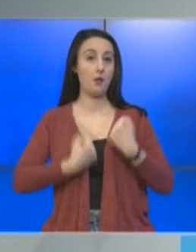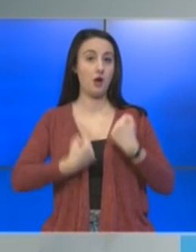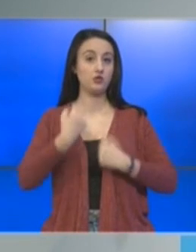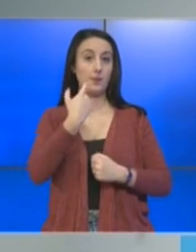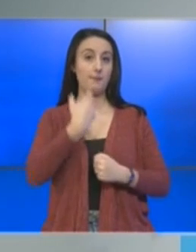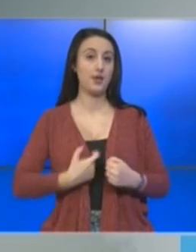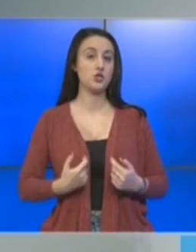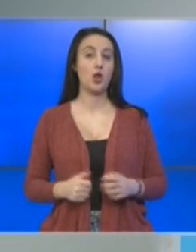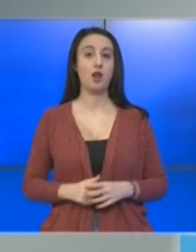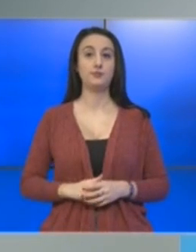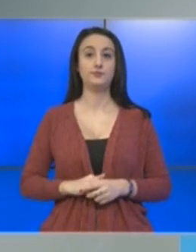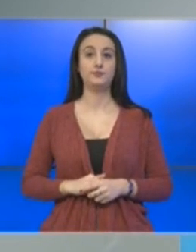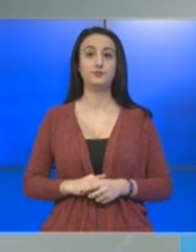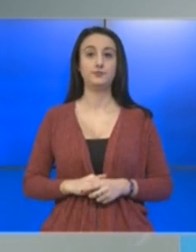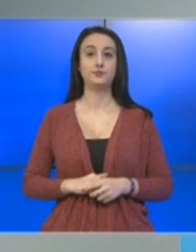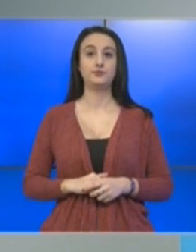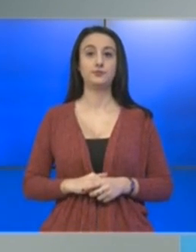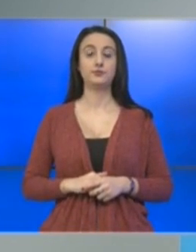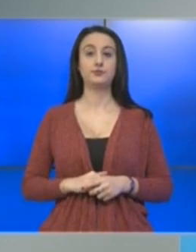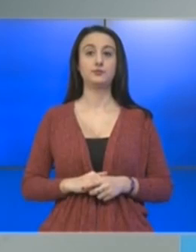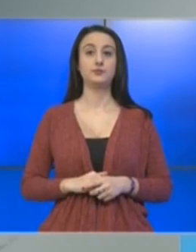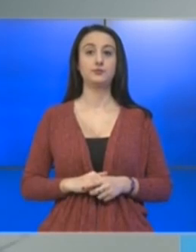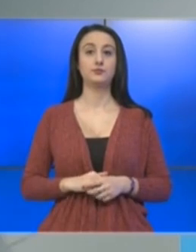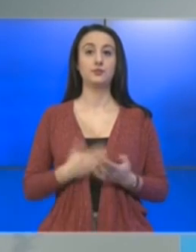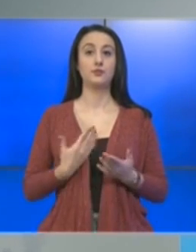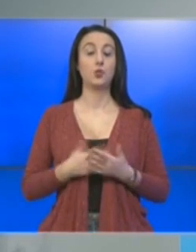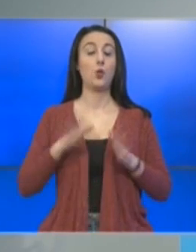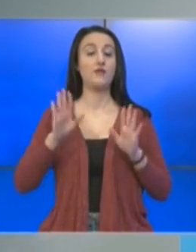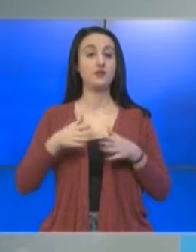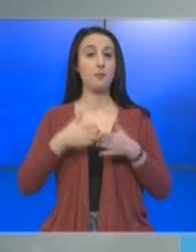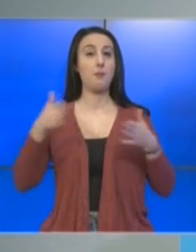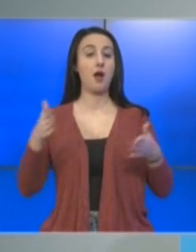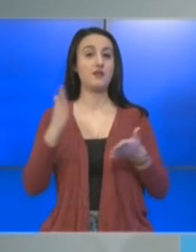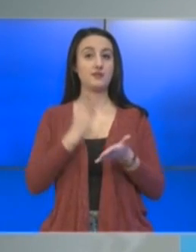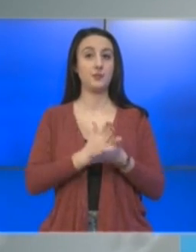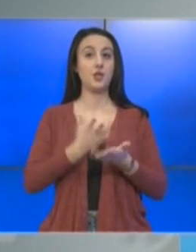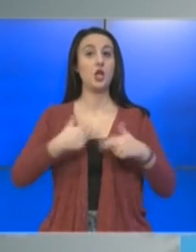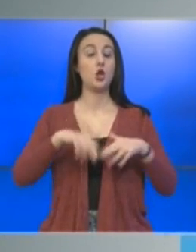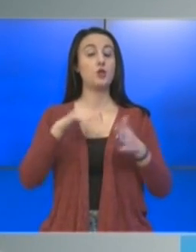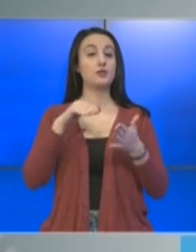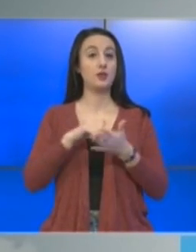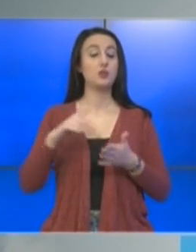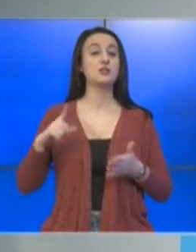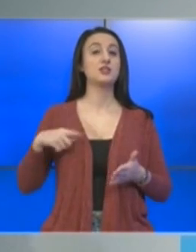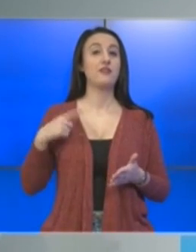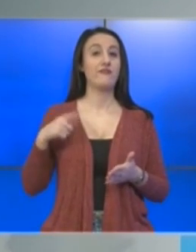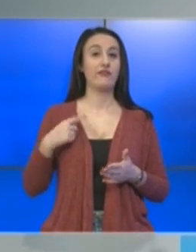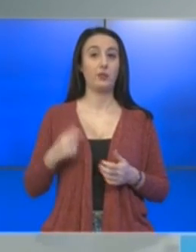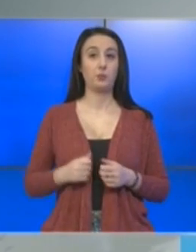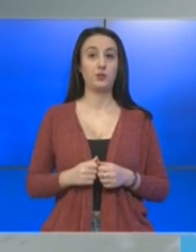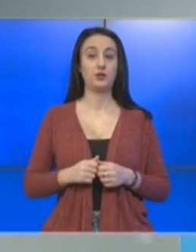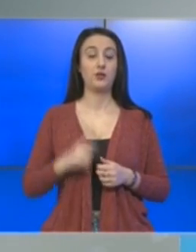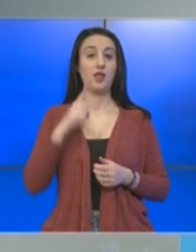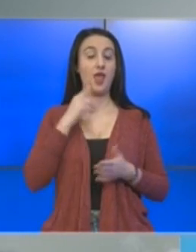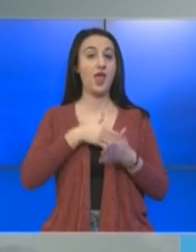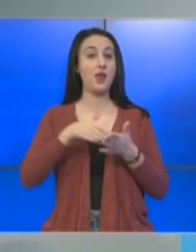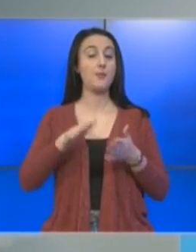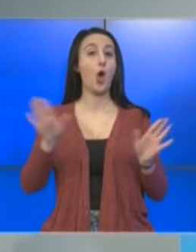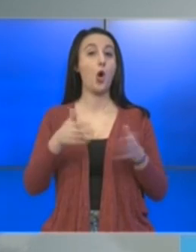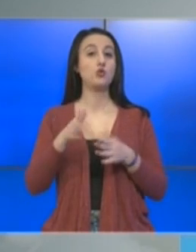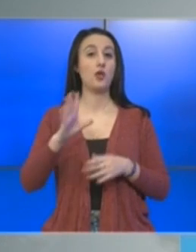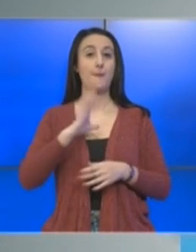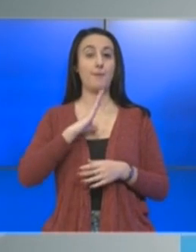mașini personale, pentru că aveți foarte mare dreptate. Noi trebuie să fim să eliminăm orice